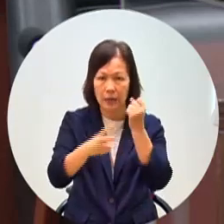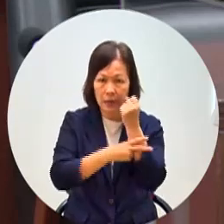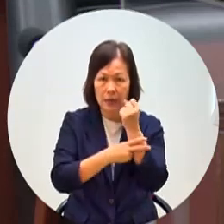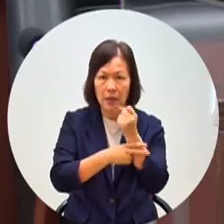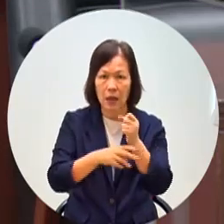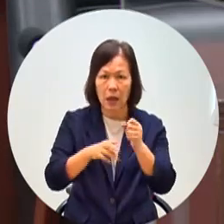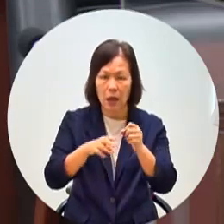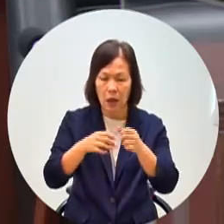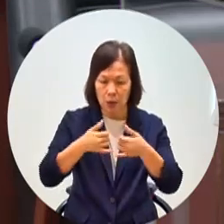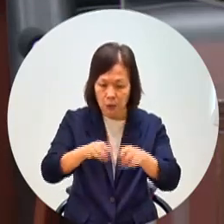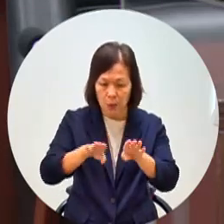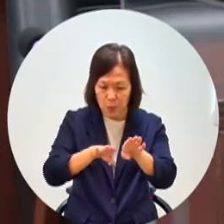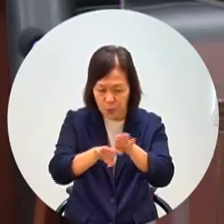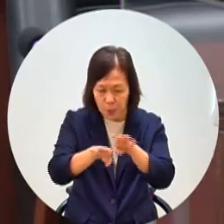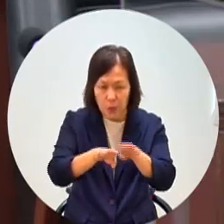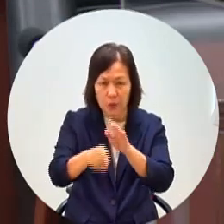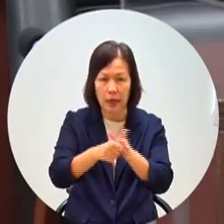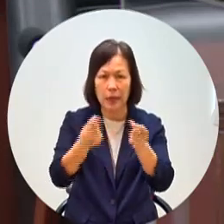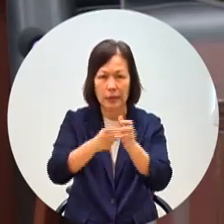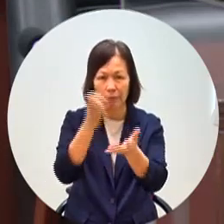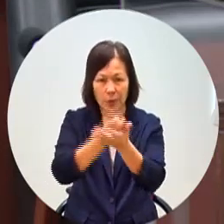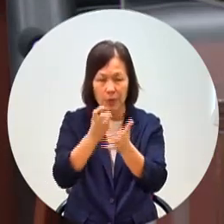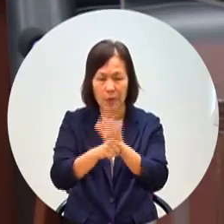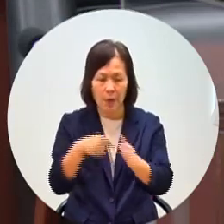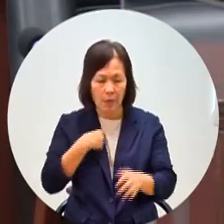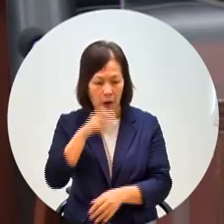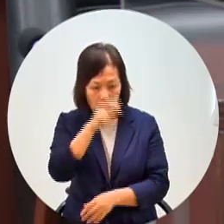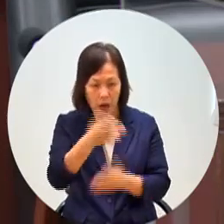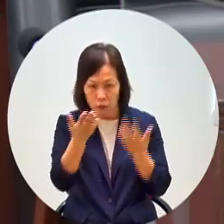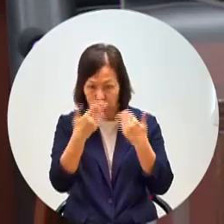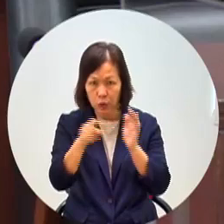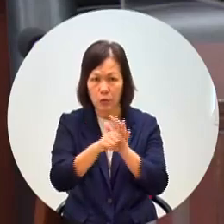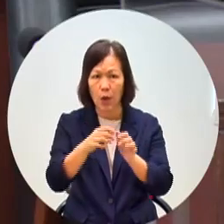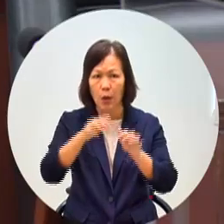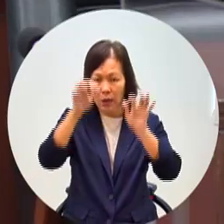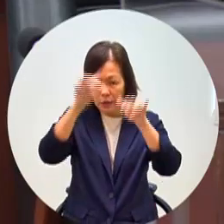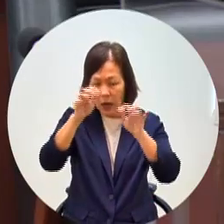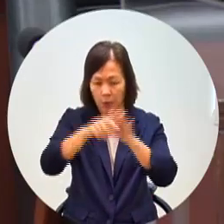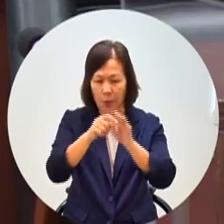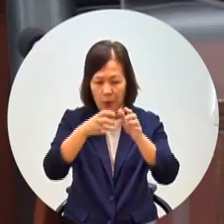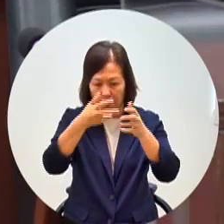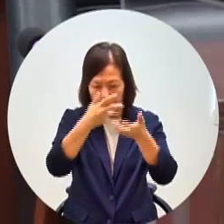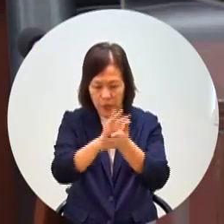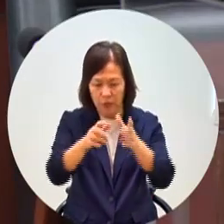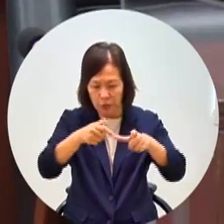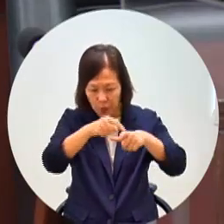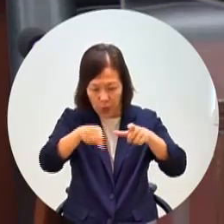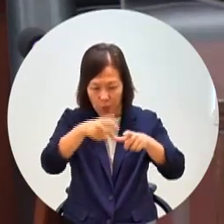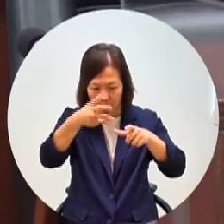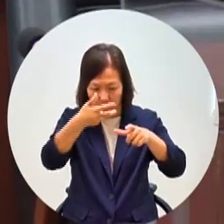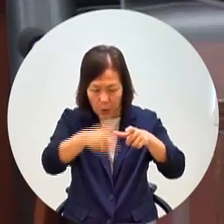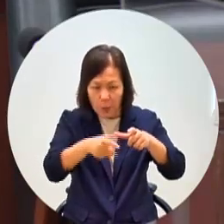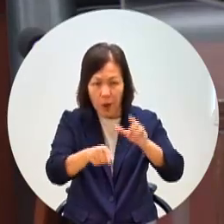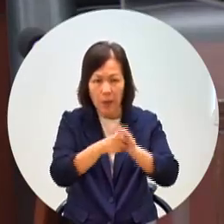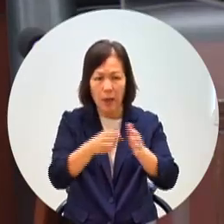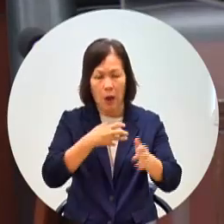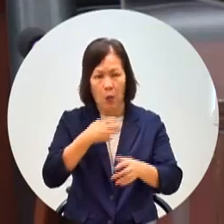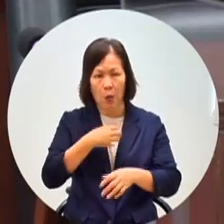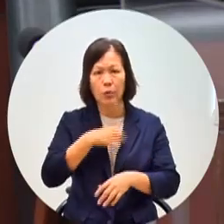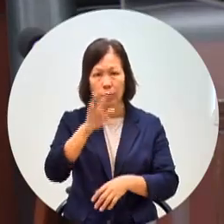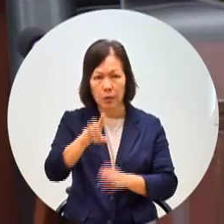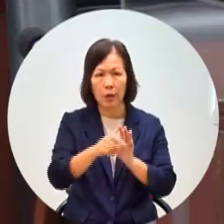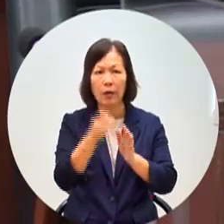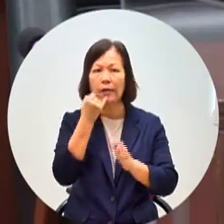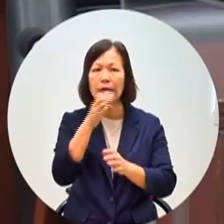么严重，也是没有办法处理，其实眼睛都看得到，其实这一下雨就是坑，就是水洼，就是危险性，但是市